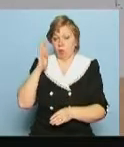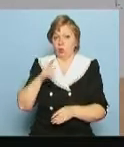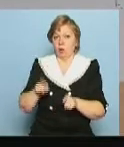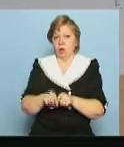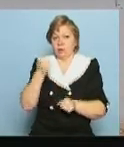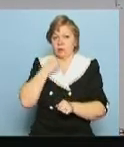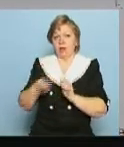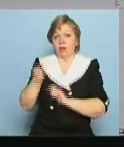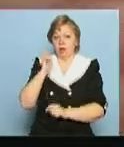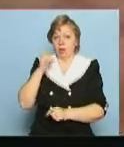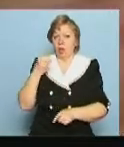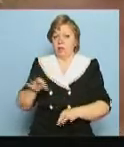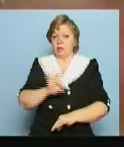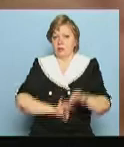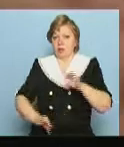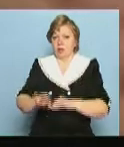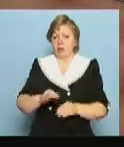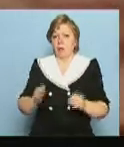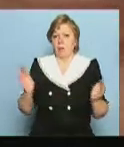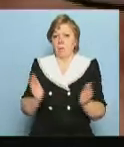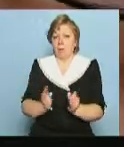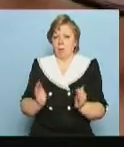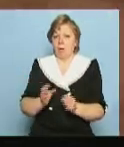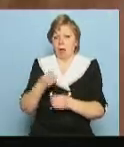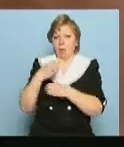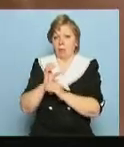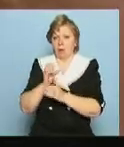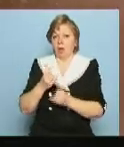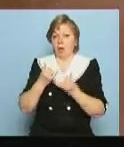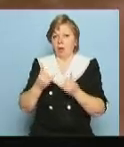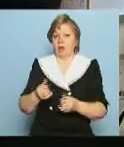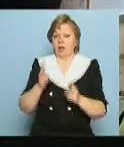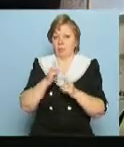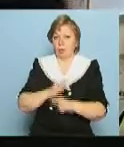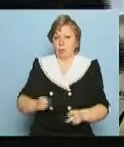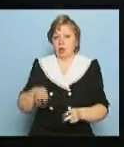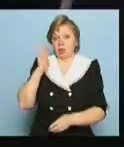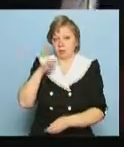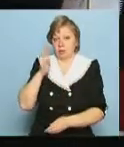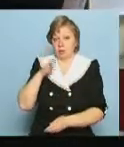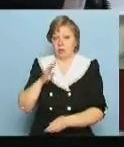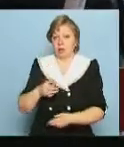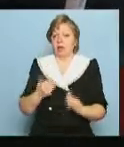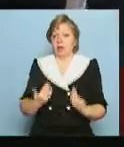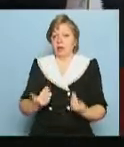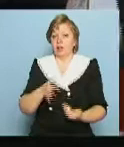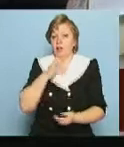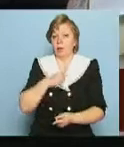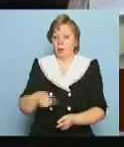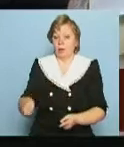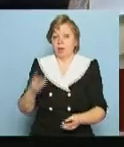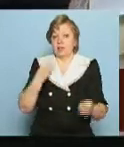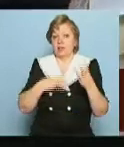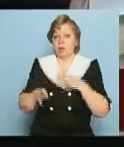на бумаге в чертежах автономную мини-лабораторию для комплексного мониторинга водных ресурсов. На данный момент с современными научными